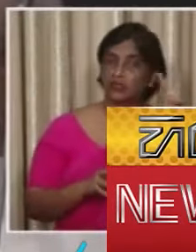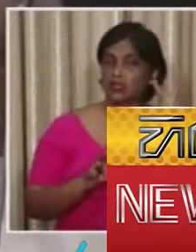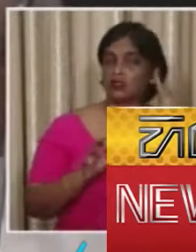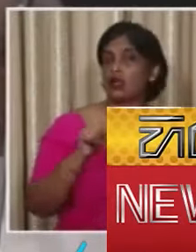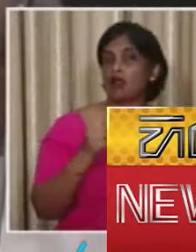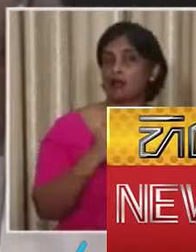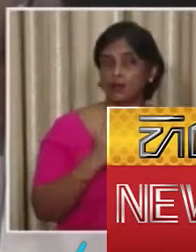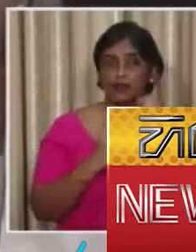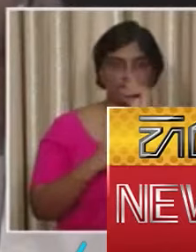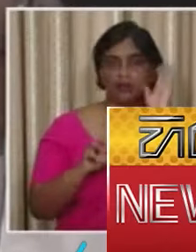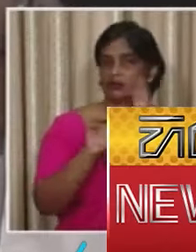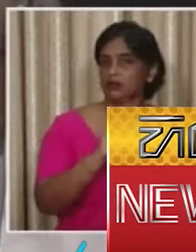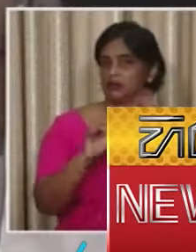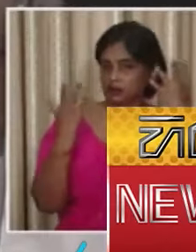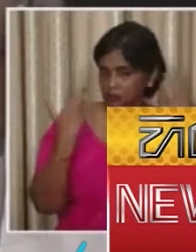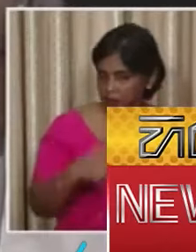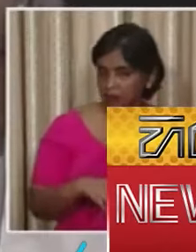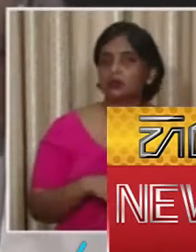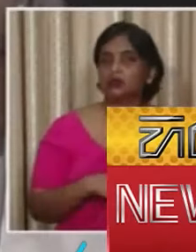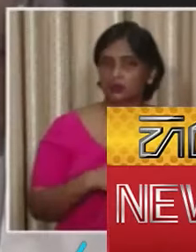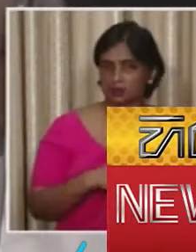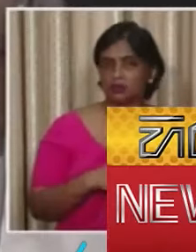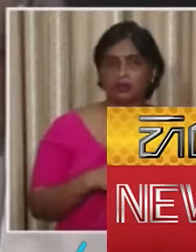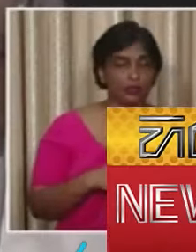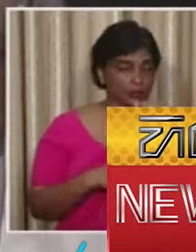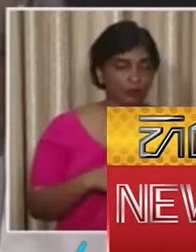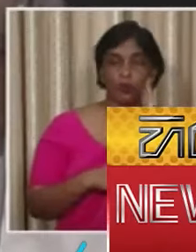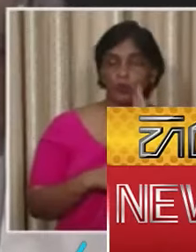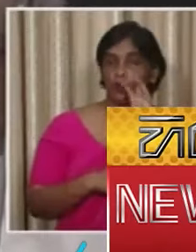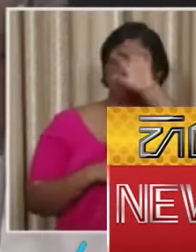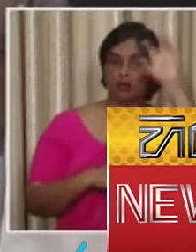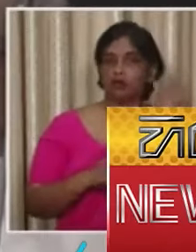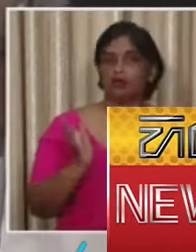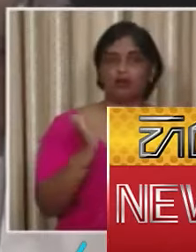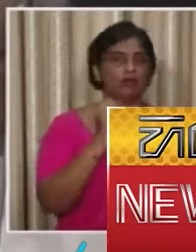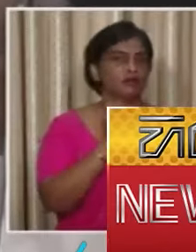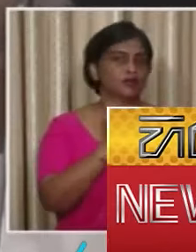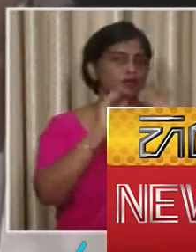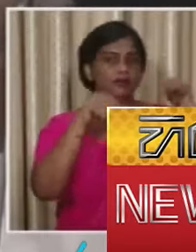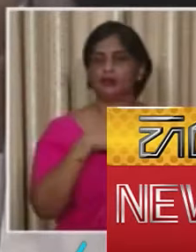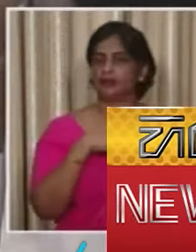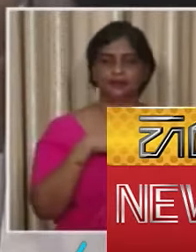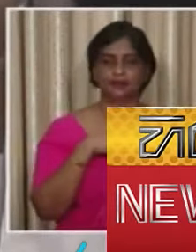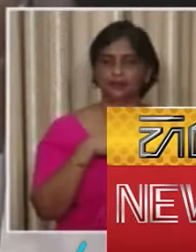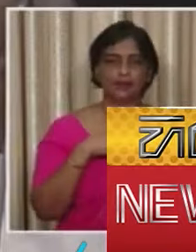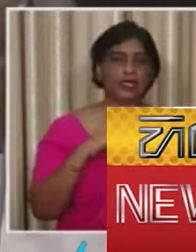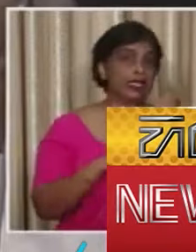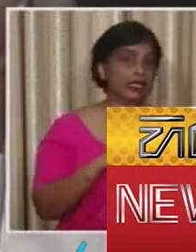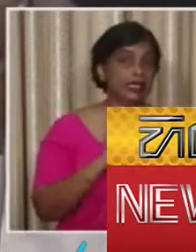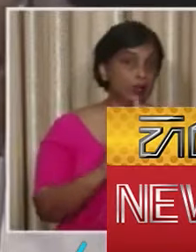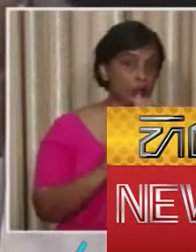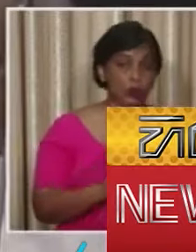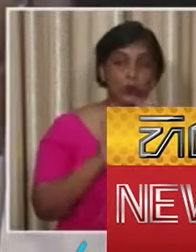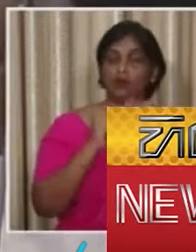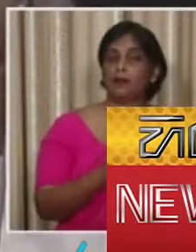අප්‍රේල් මාසයේ ප්‍රකාශයට පත්කිරීමත් සමග කිසිදු විදේශ රටක් අපට ණය ආධාර දුන්නේ නැහැ. නීත්‍යානුකූල ඔවුන්ට